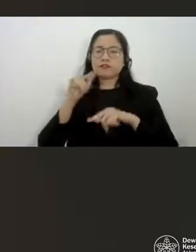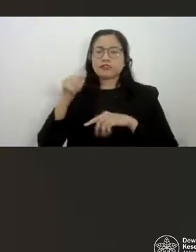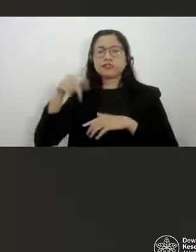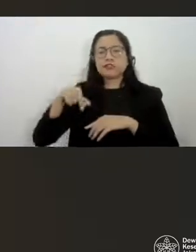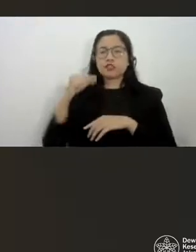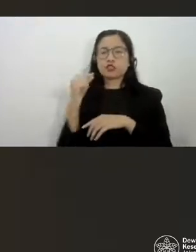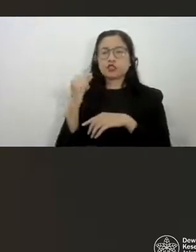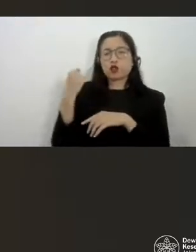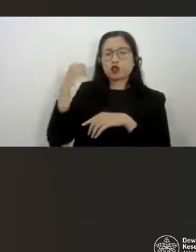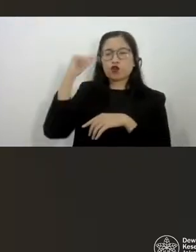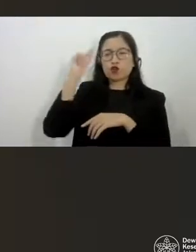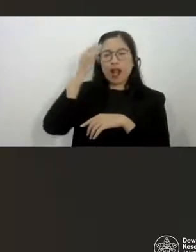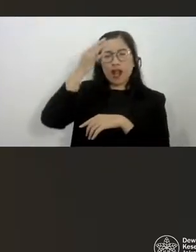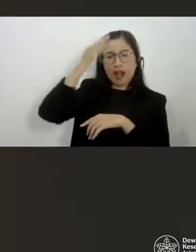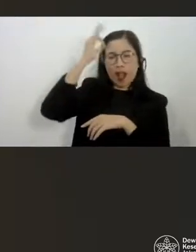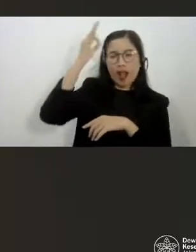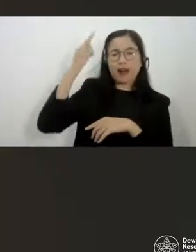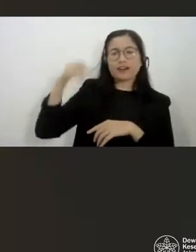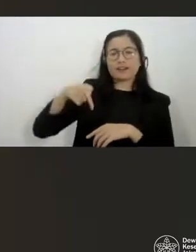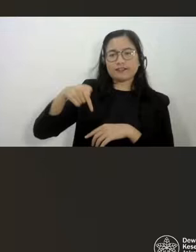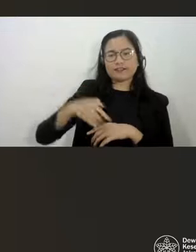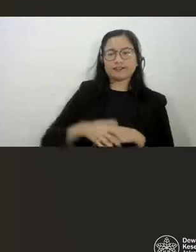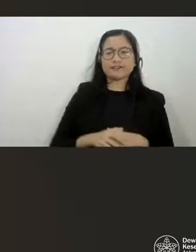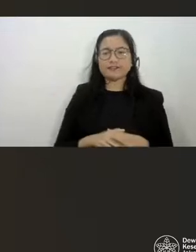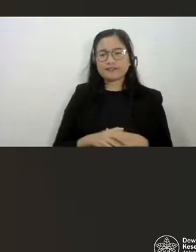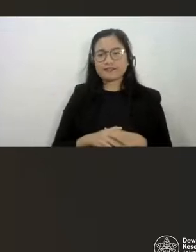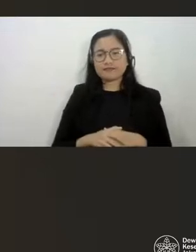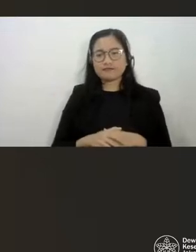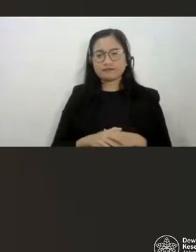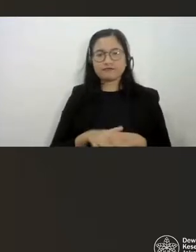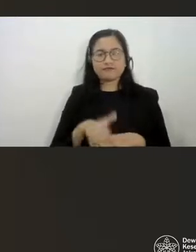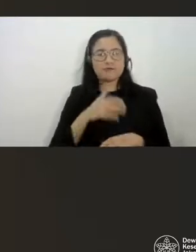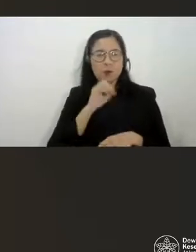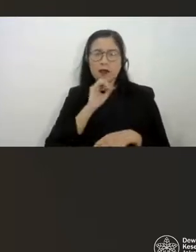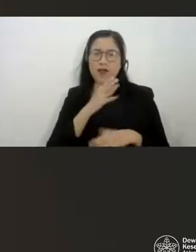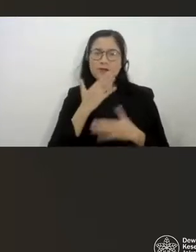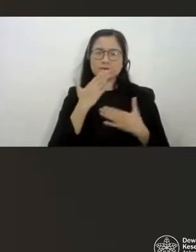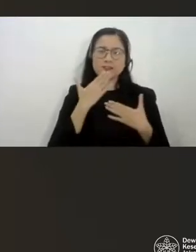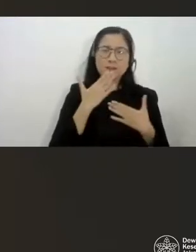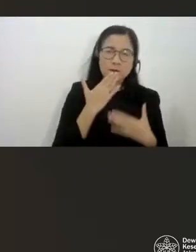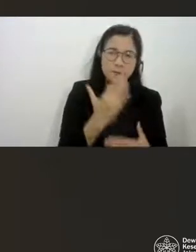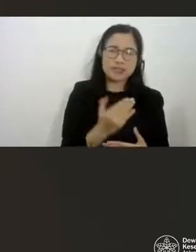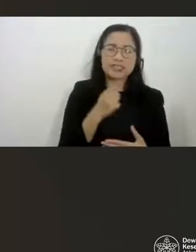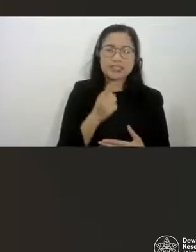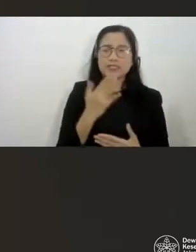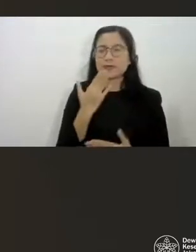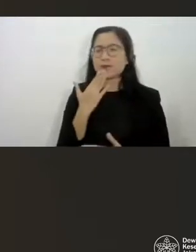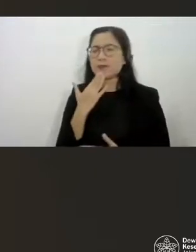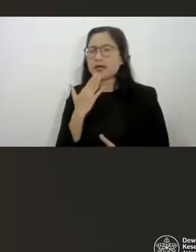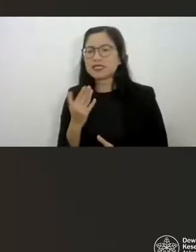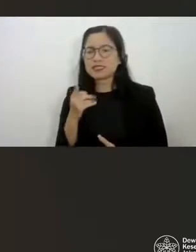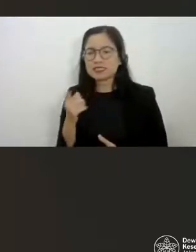ini. Saya akan menyampaikan selamat dan terima kasih kepada